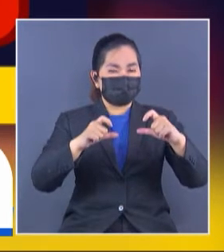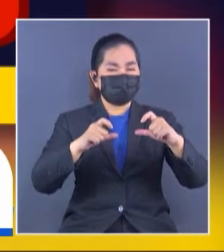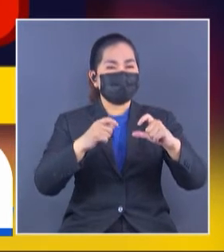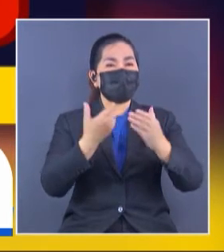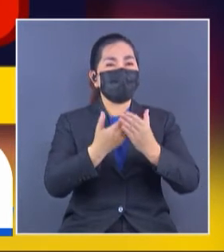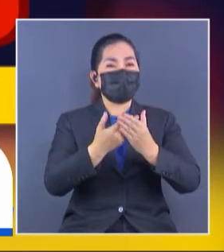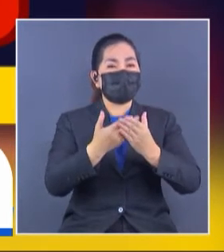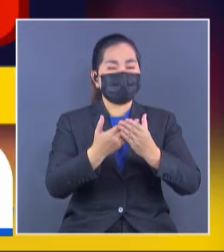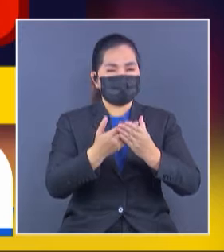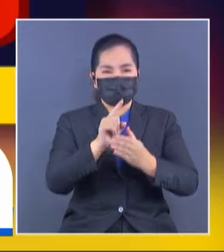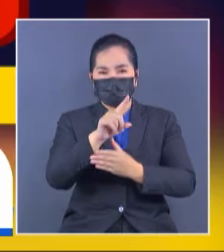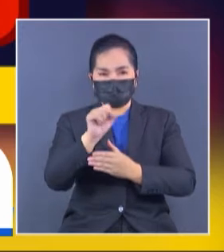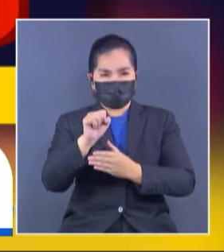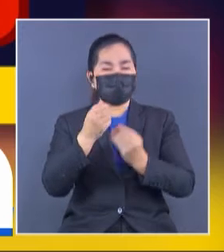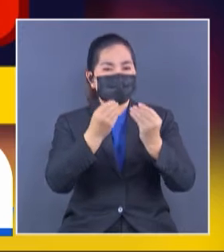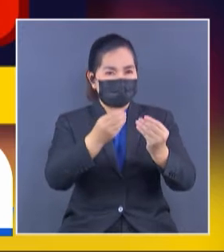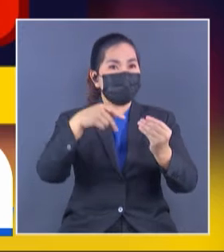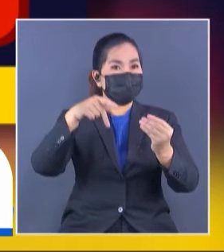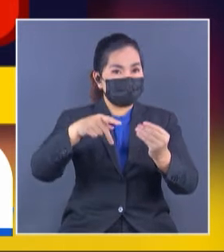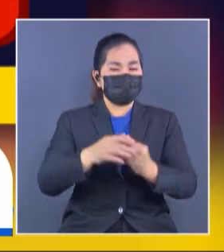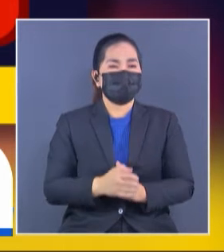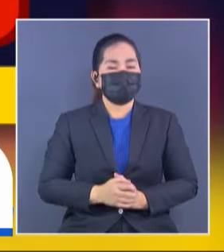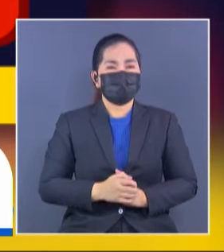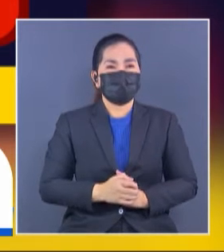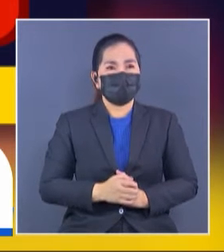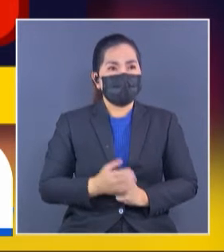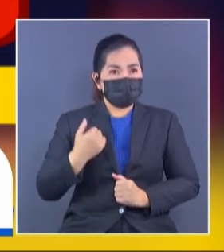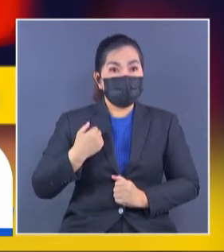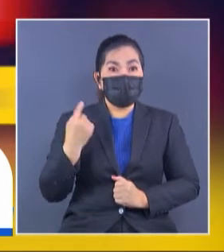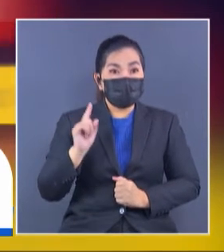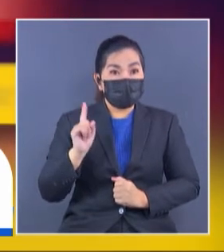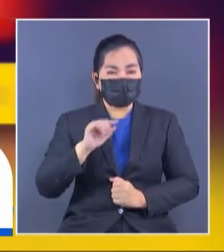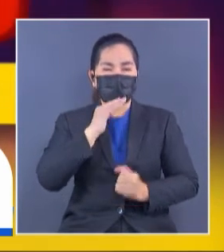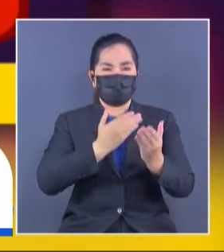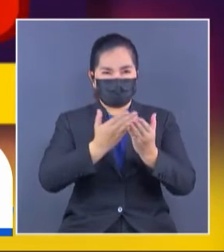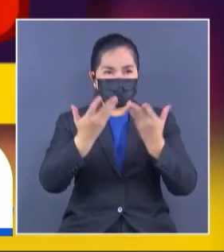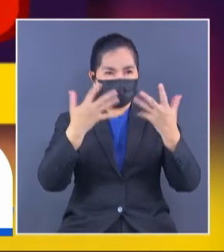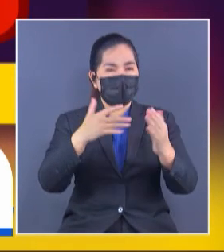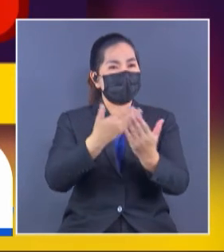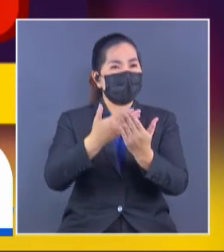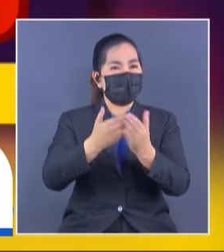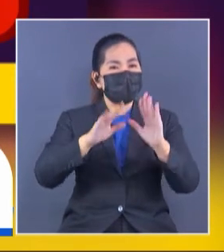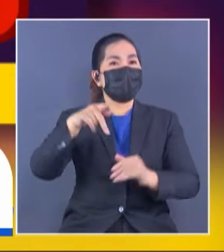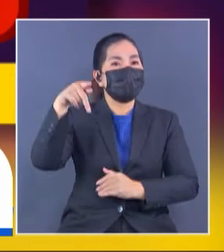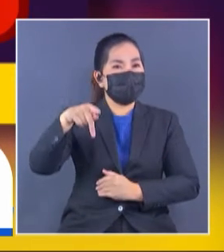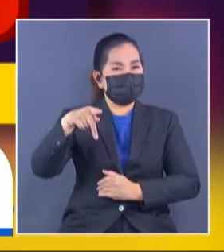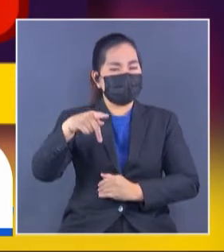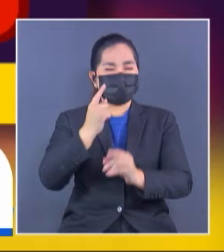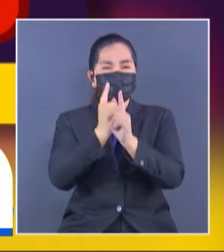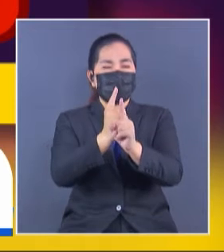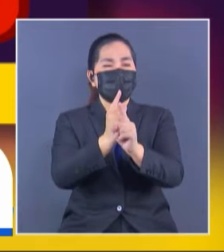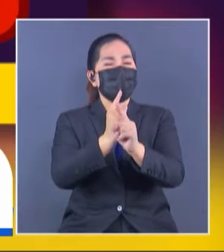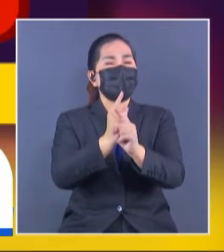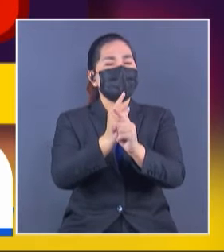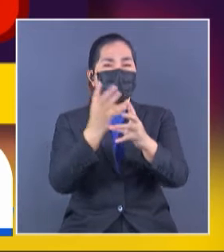สูงสุดติด 1แสนบาทอีกด้วยครับและพิเศษสุดนะครับเมื่อซื้ออสังหาริมทรัพย์ราคาพิเศษที่เข้าร่วมใน